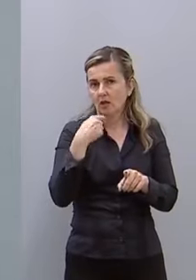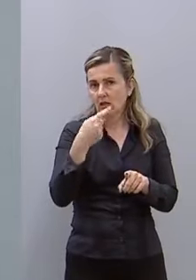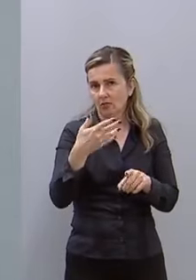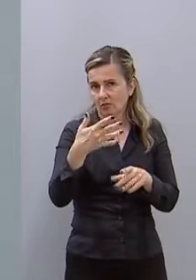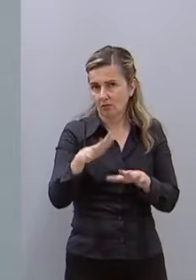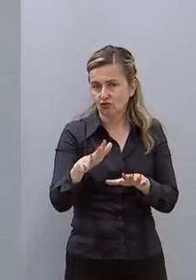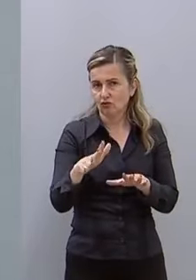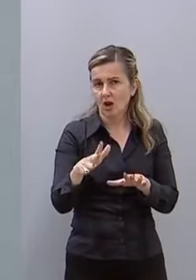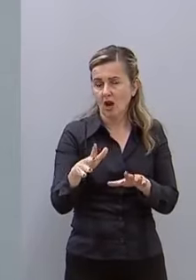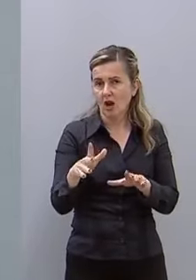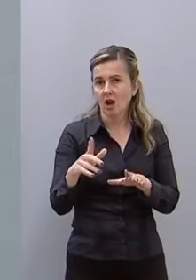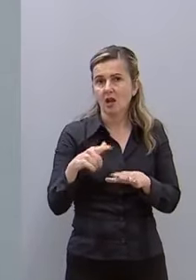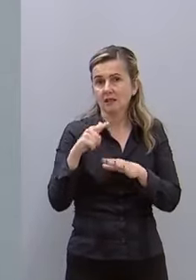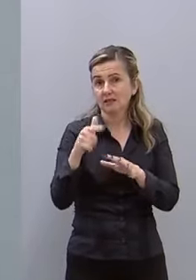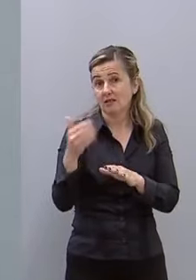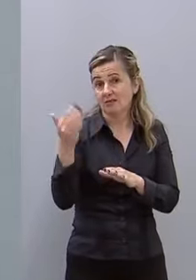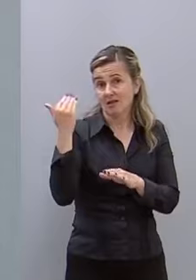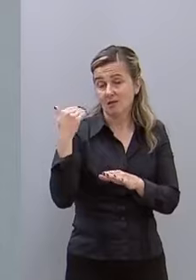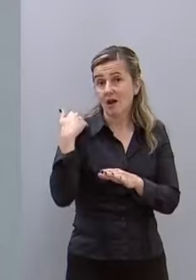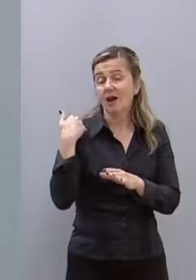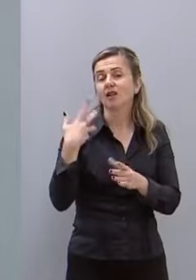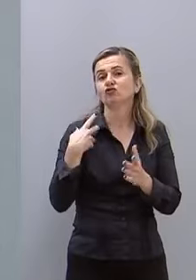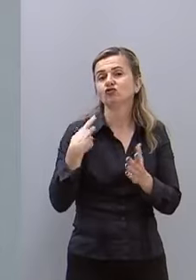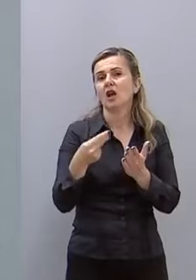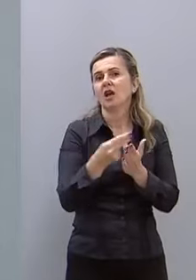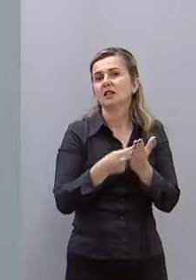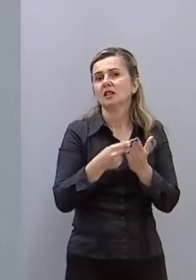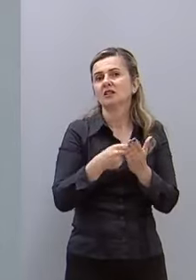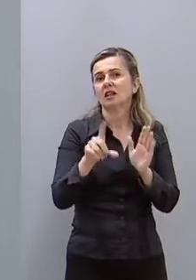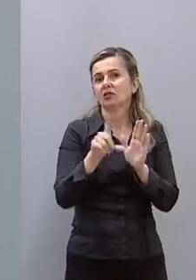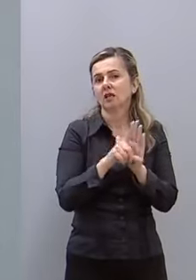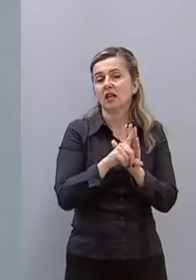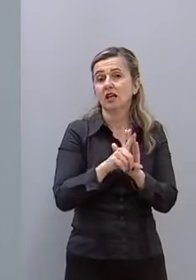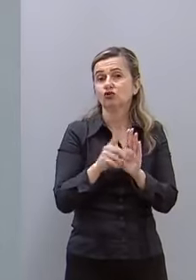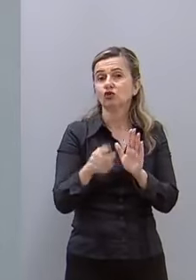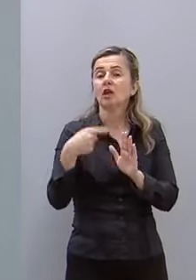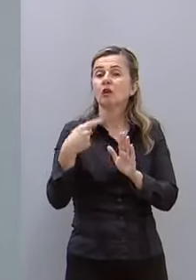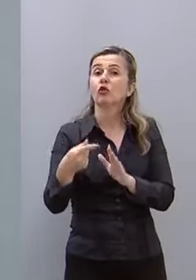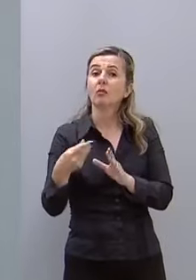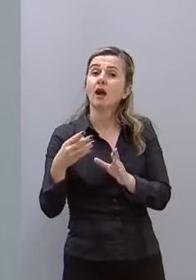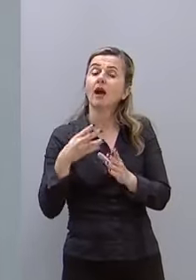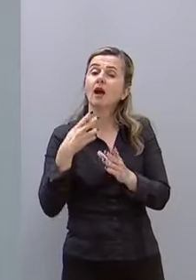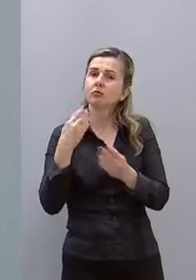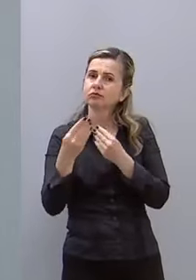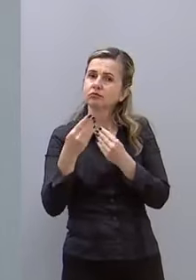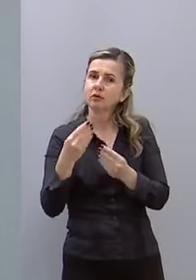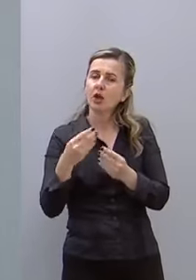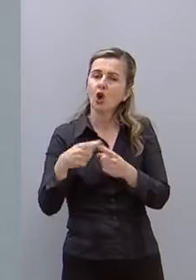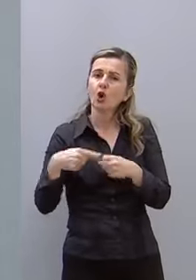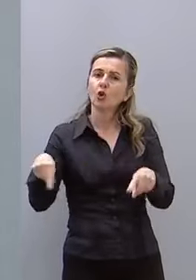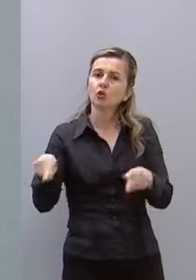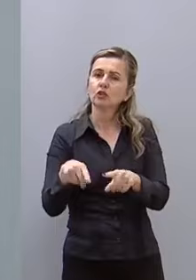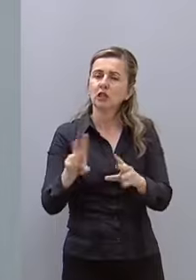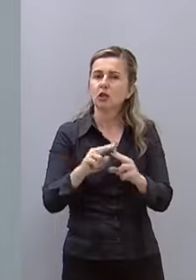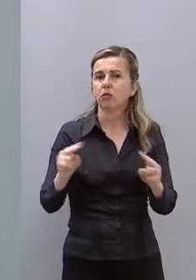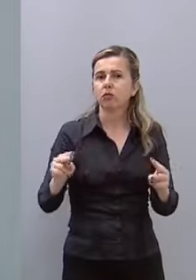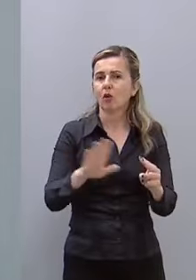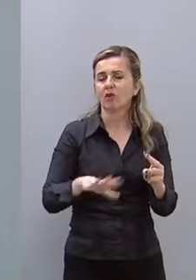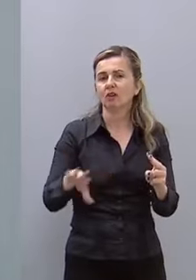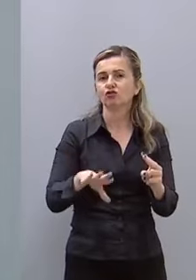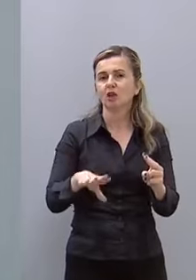nelle scorse settimane abbiamo un disegno di legge che va domani in consiglio provinciale ed era già stato diciamo predisposto